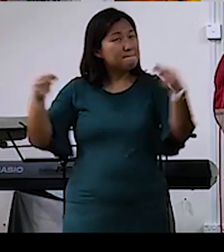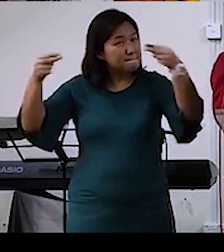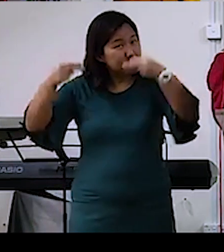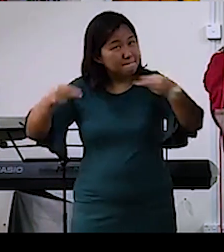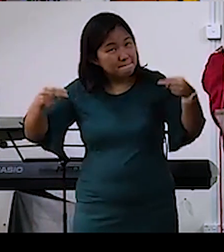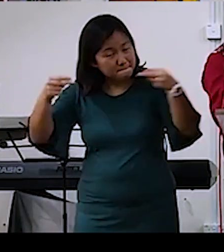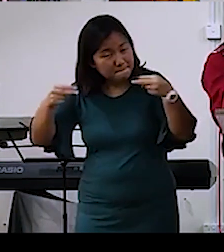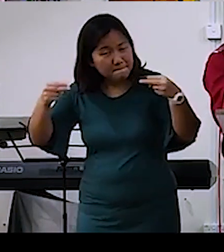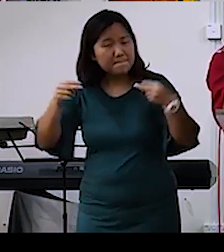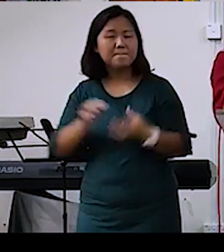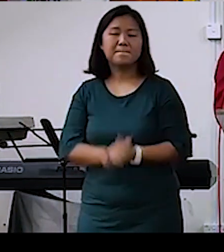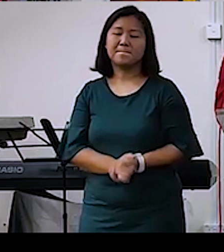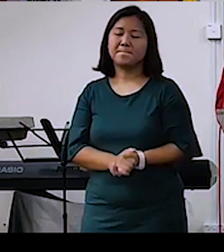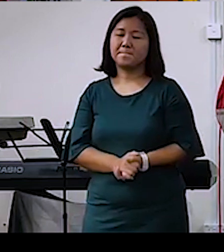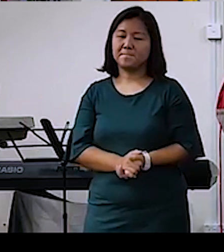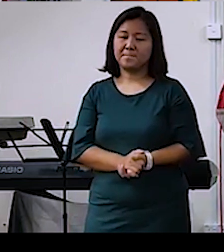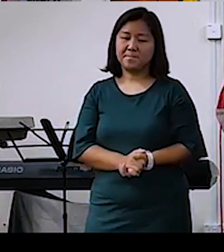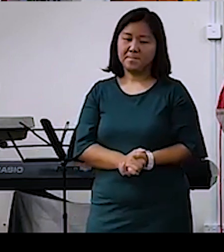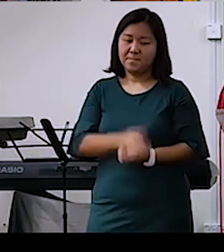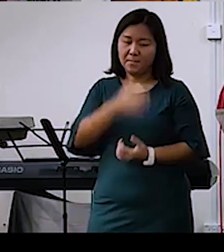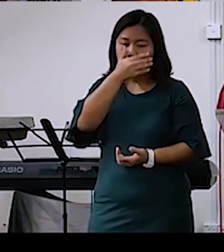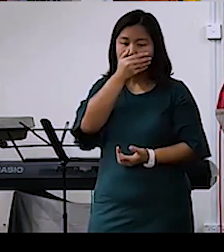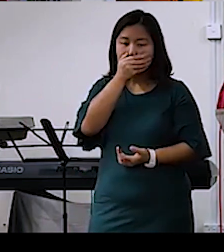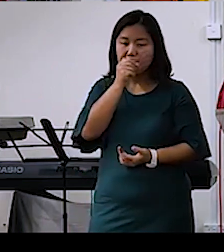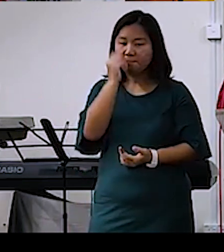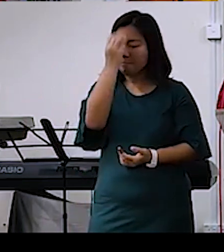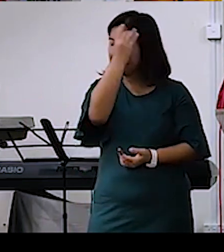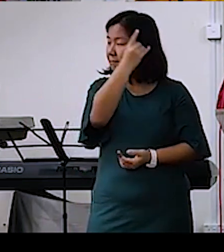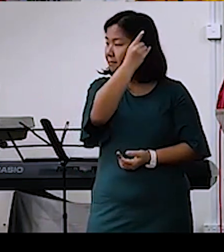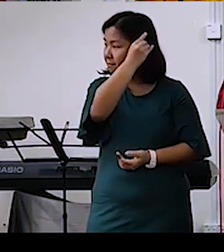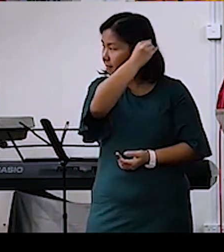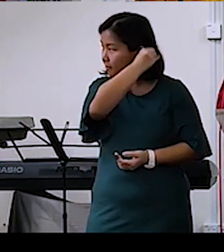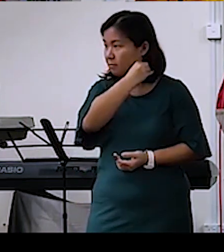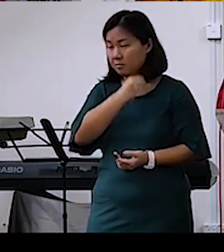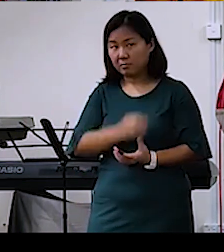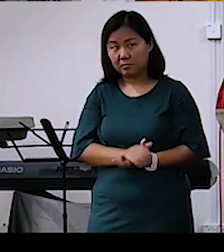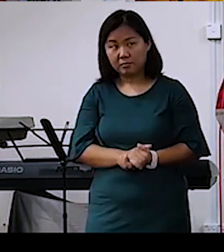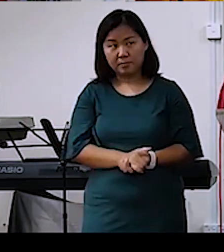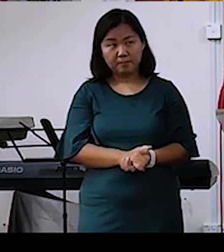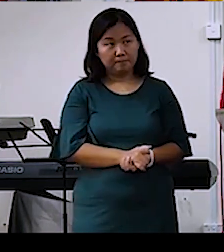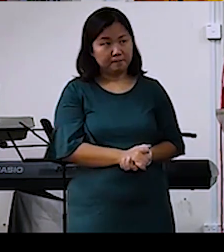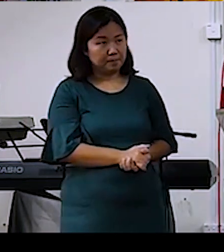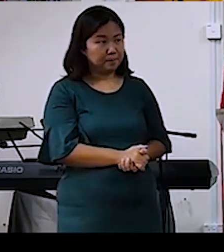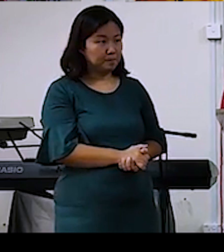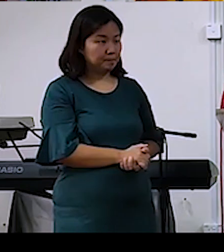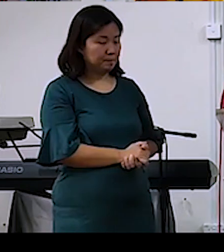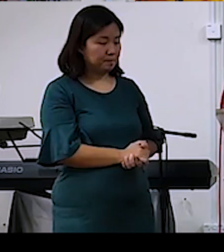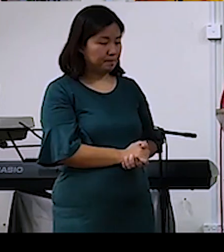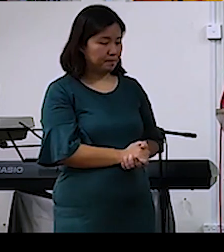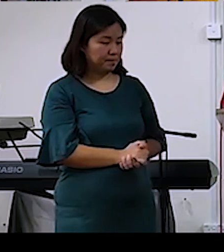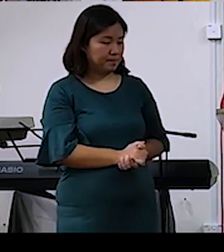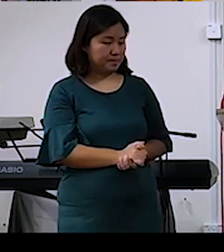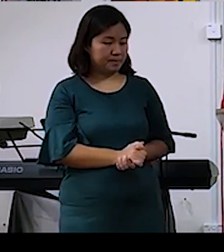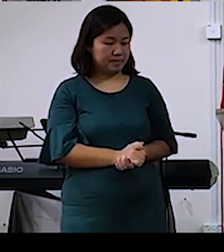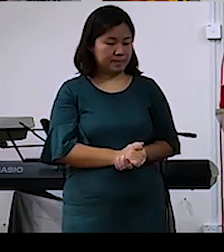星每个星期四呢，如果你刚才有听到我报告的话呢，每个星期四我们都会有这个团契。那么在这团契当中呢，我们就会分享